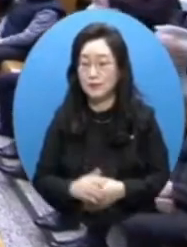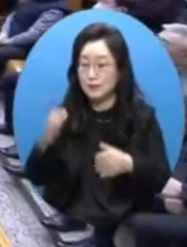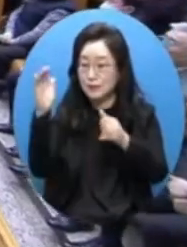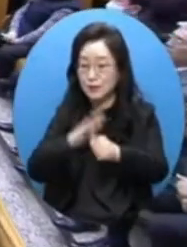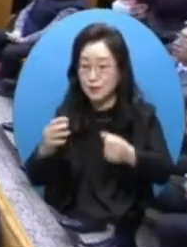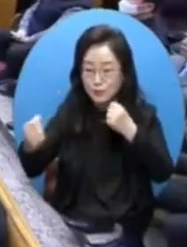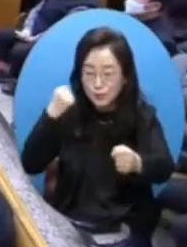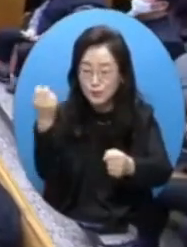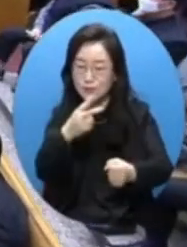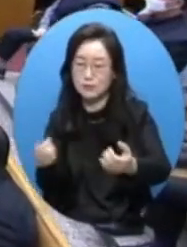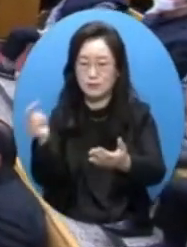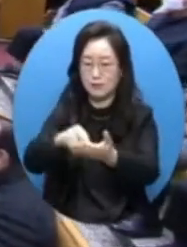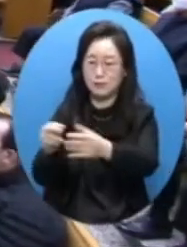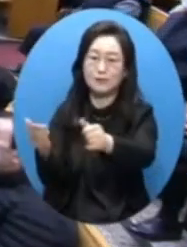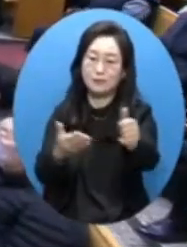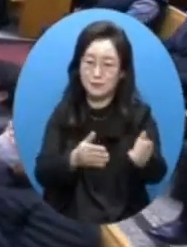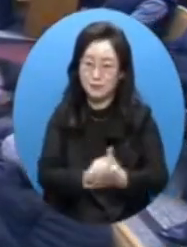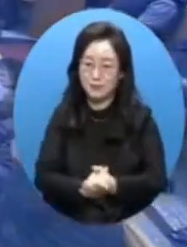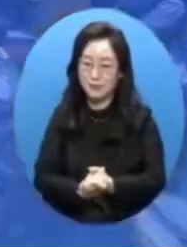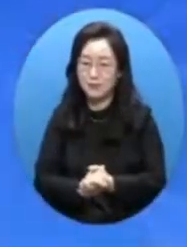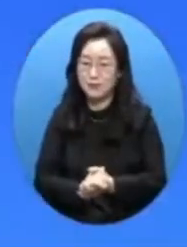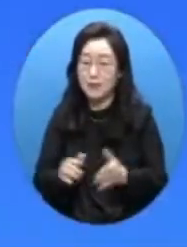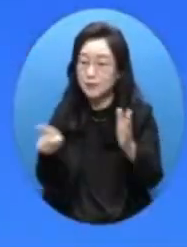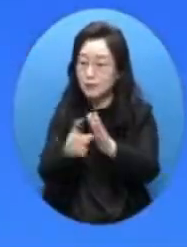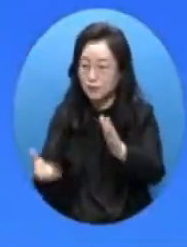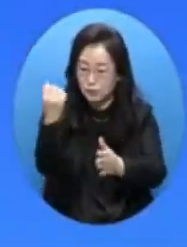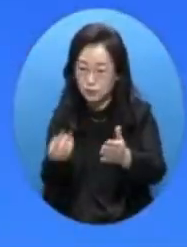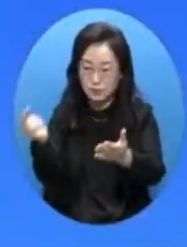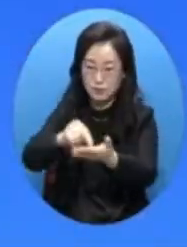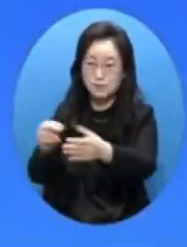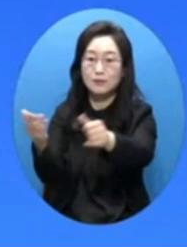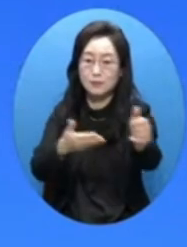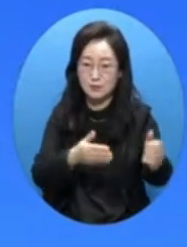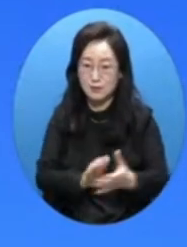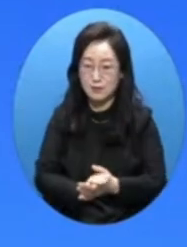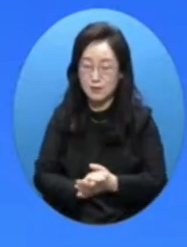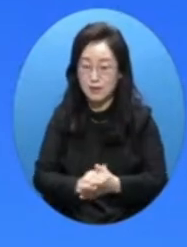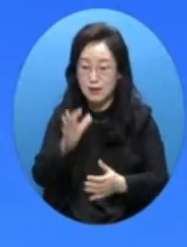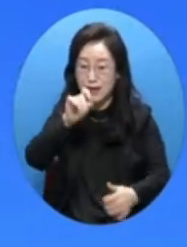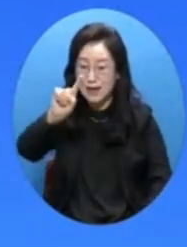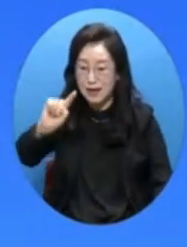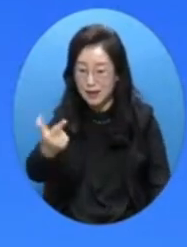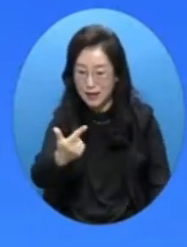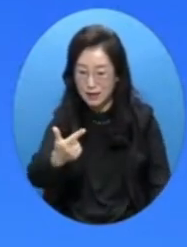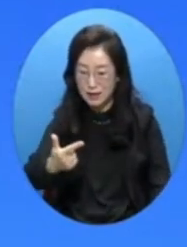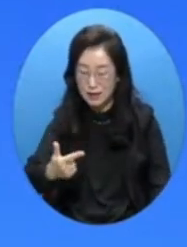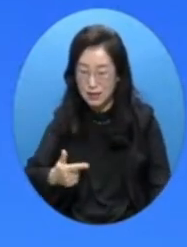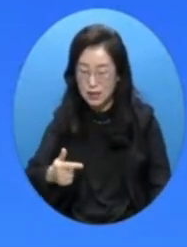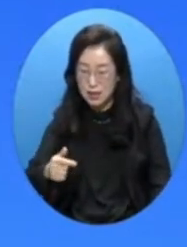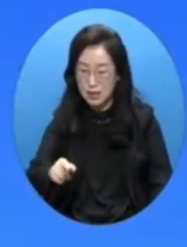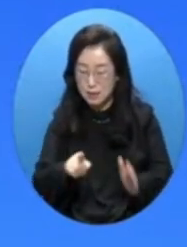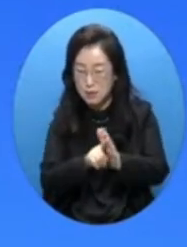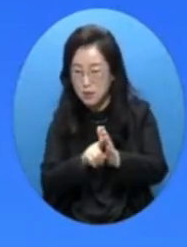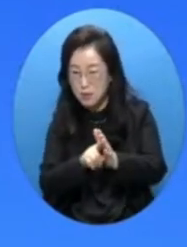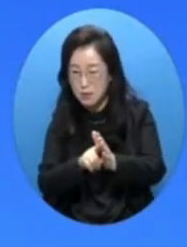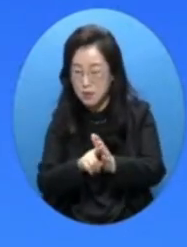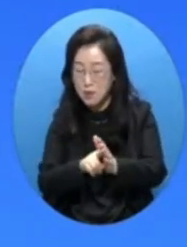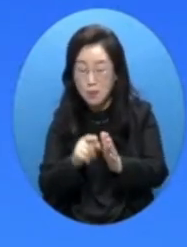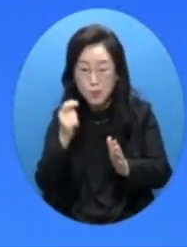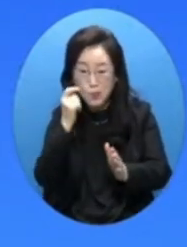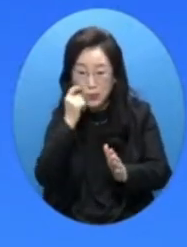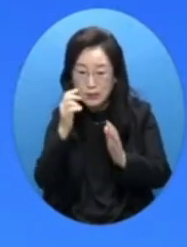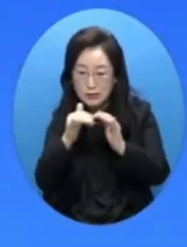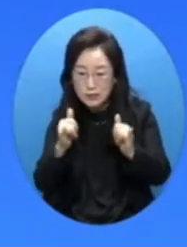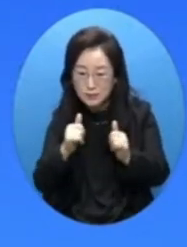실패를 읽고 다시 일어나시기 바랍니다 믿음으로 나시기 바랍니다 아가를 제거하고 믿음으로 전져 나갈 때 하나님의 놀라운 은혜가